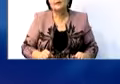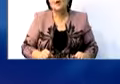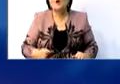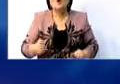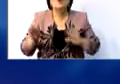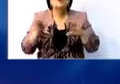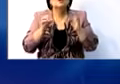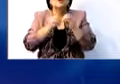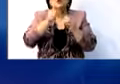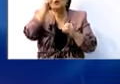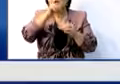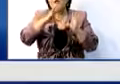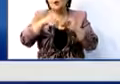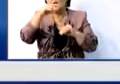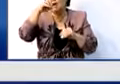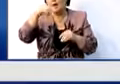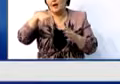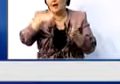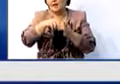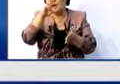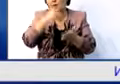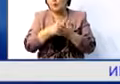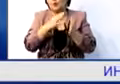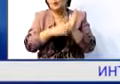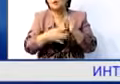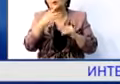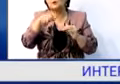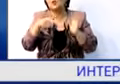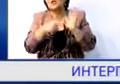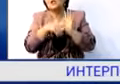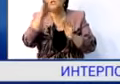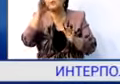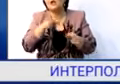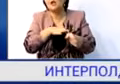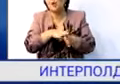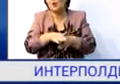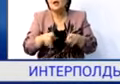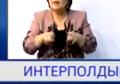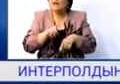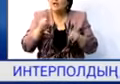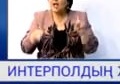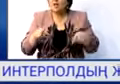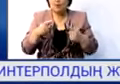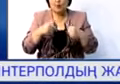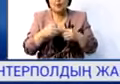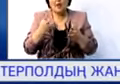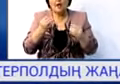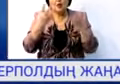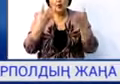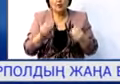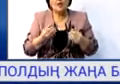Өткен 10 айдың қорытындысы қала бюджетінің шығындары 95,7%-ға орындалды. Дейтұрғанмен кейбір бөлімдерде әлі күнге